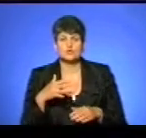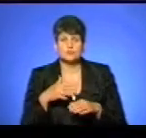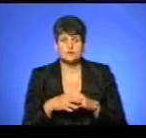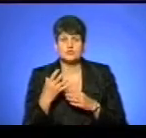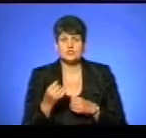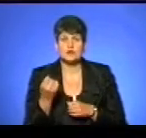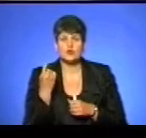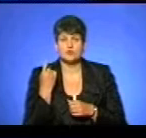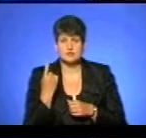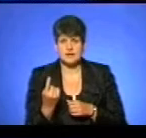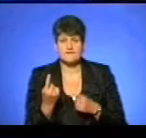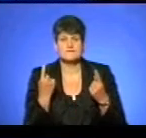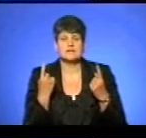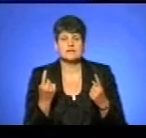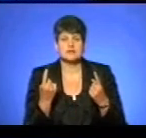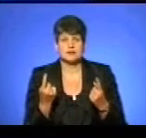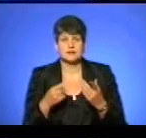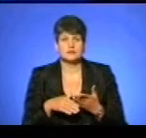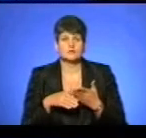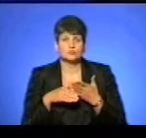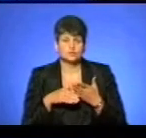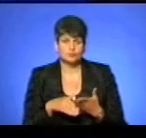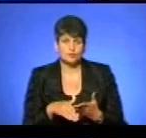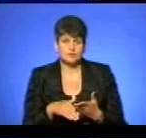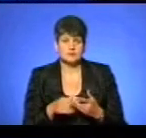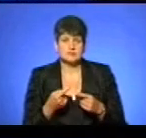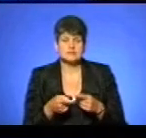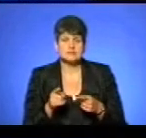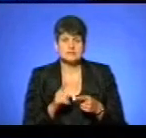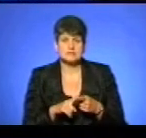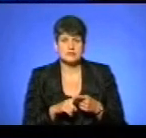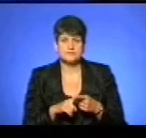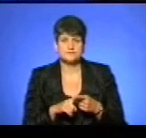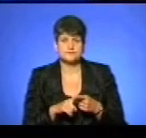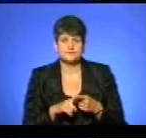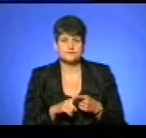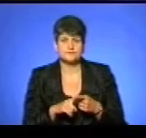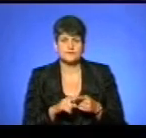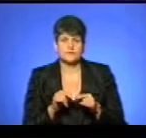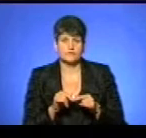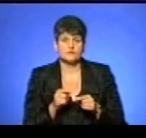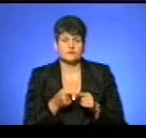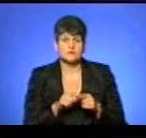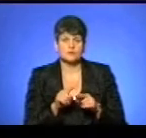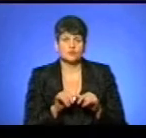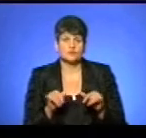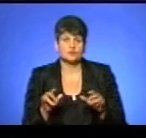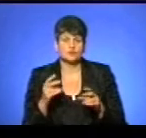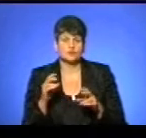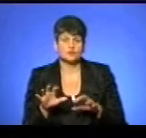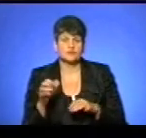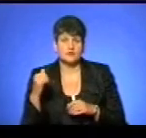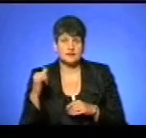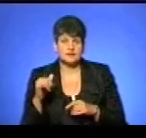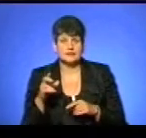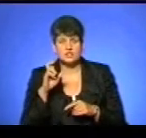одна така досить суттєва допомога, як на мене, в контексті цієї теми розвитку тваринництва. Держава, як виявилося, ще